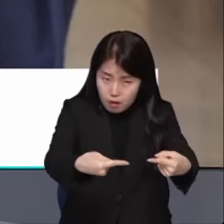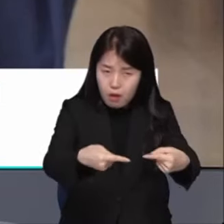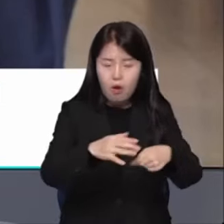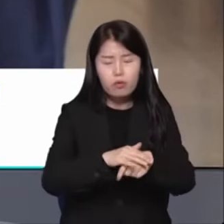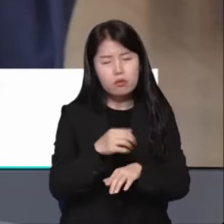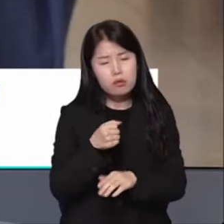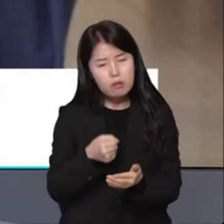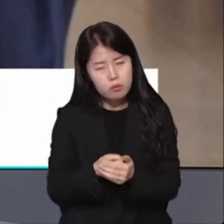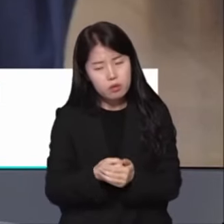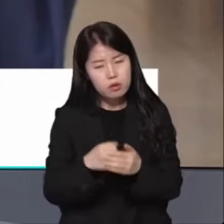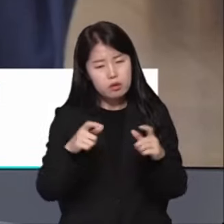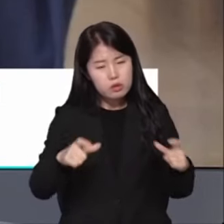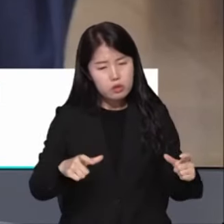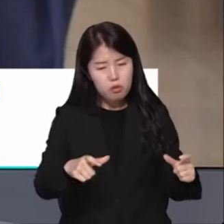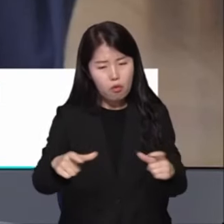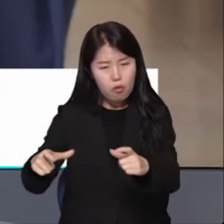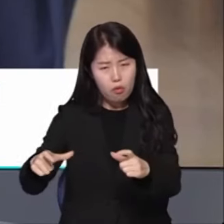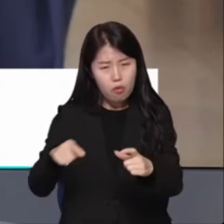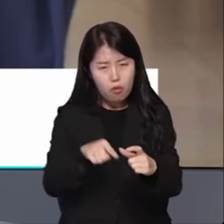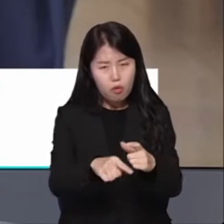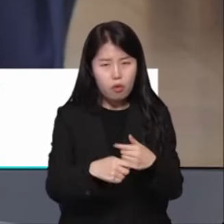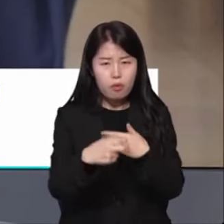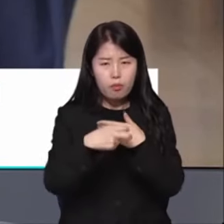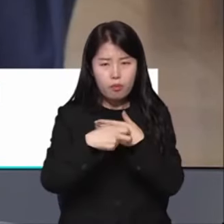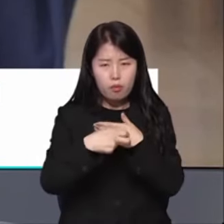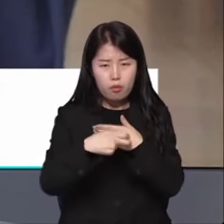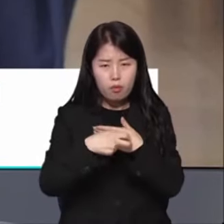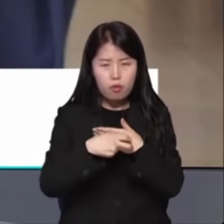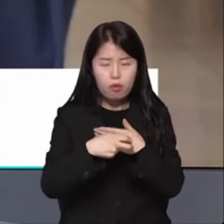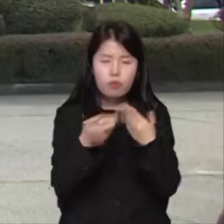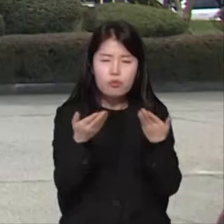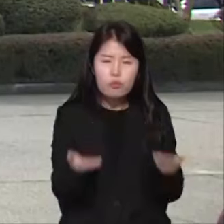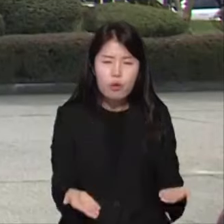우려되고 있습니다. 고영민 기자가 보도합니다.